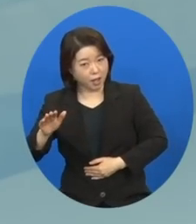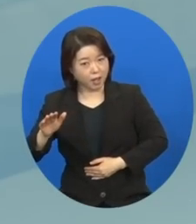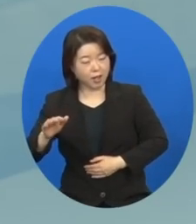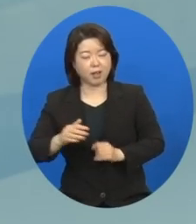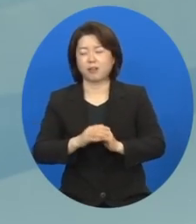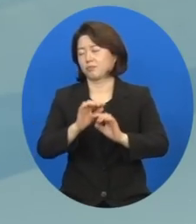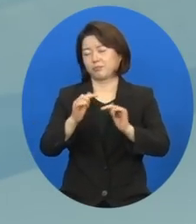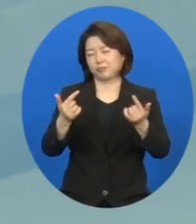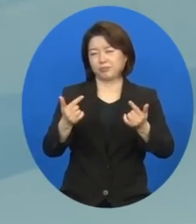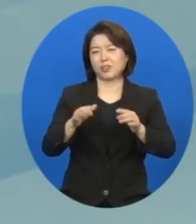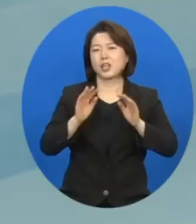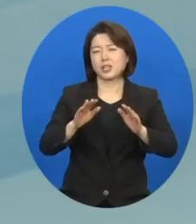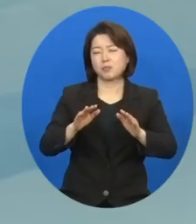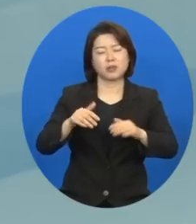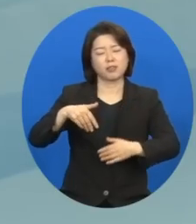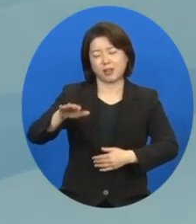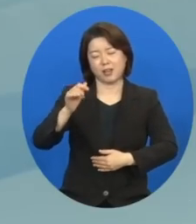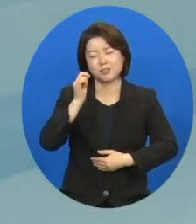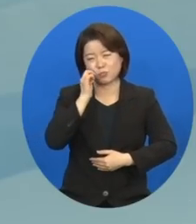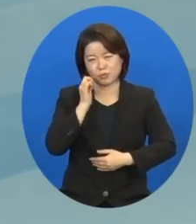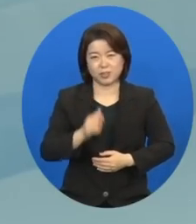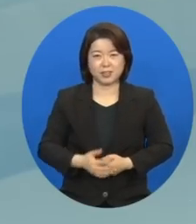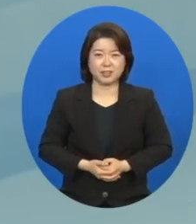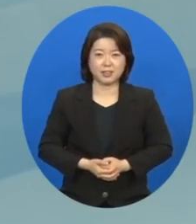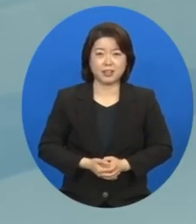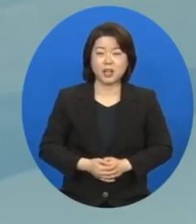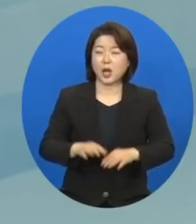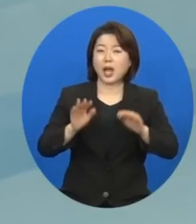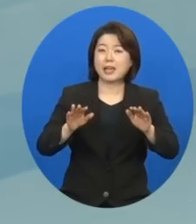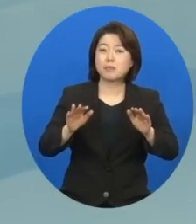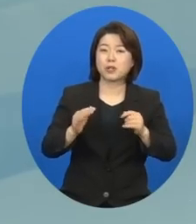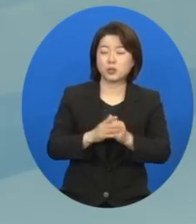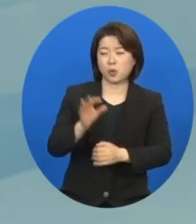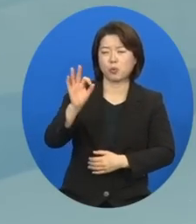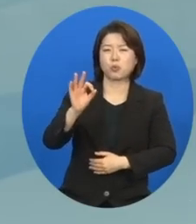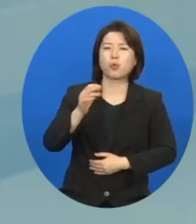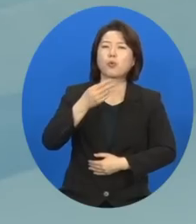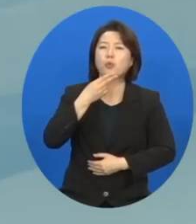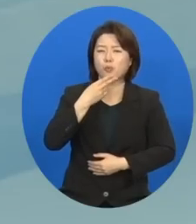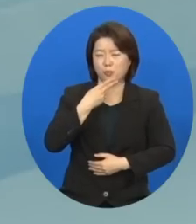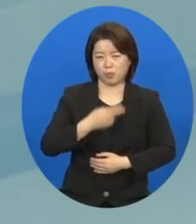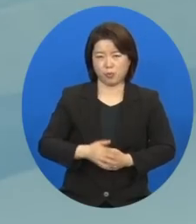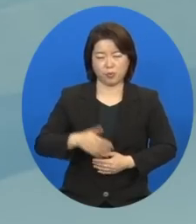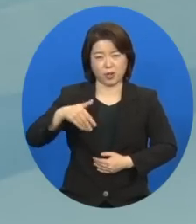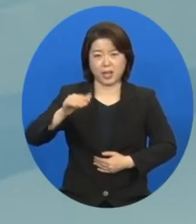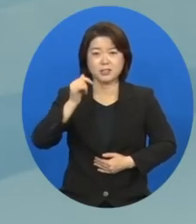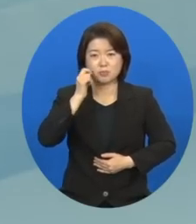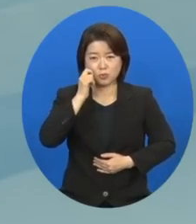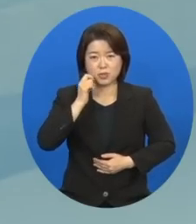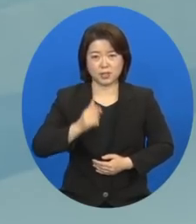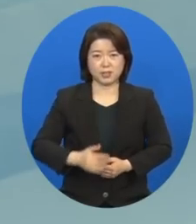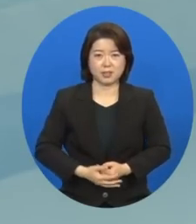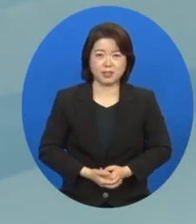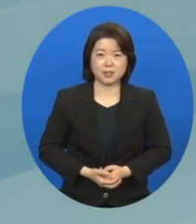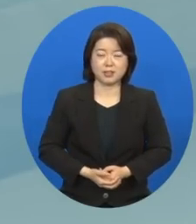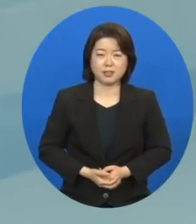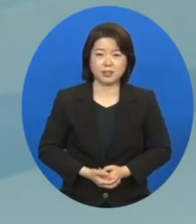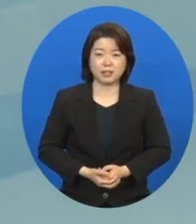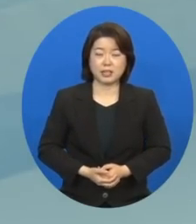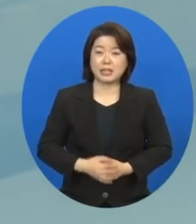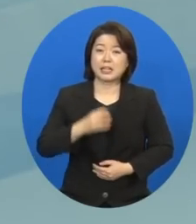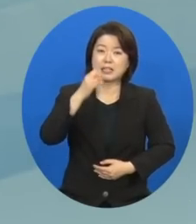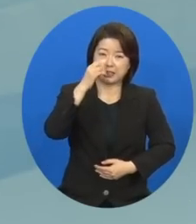아니요. 이번에도 가지 못했습니다. 이번에도 돈이 없어서 가지 못했어요.